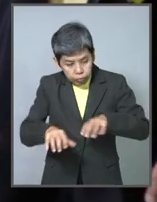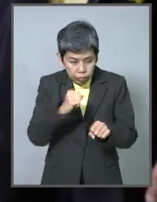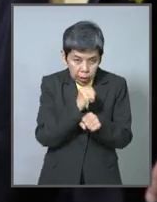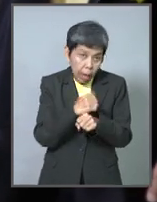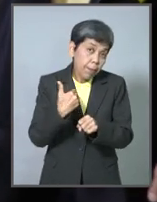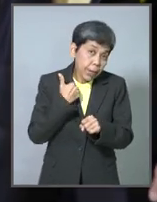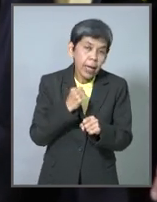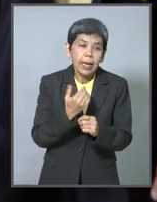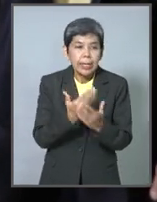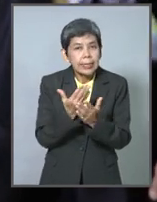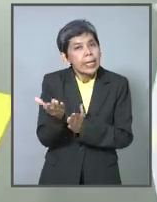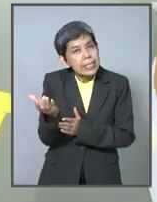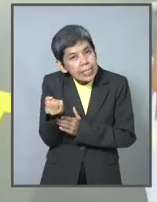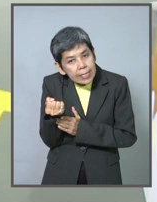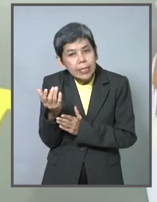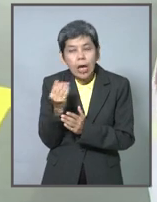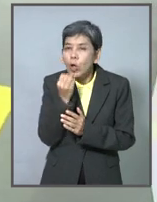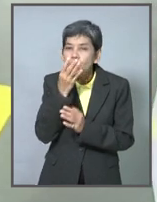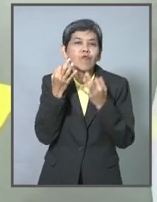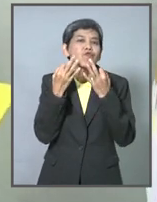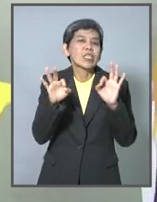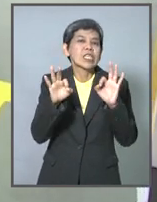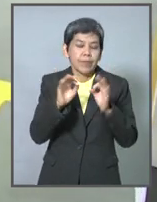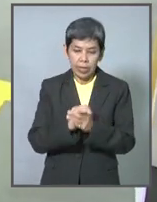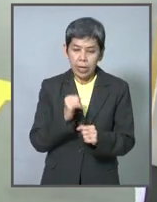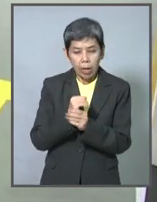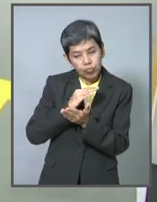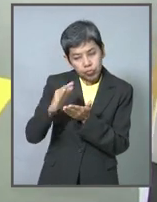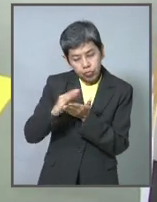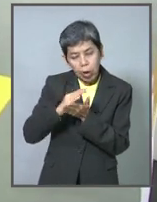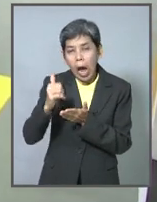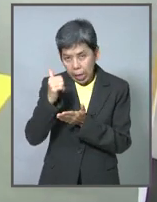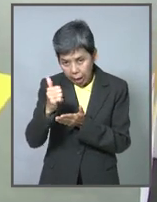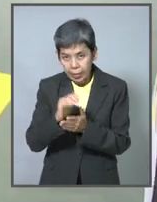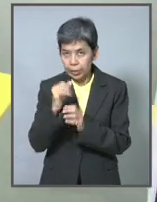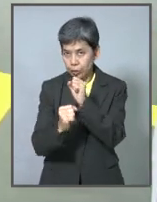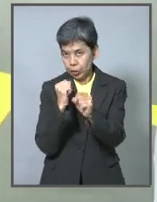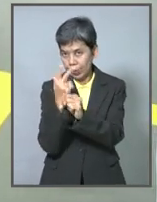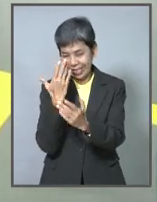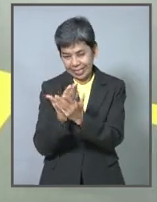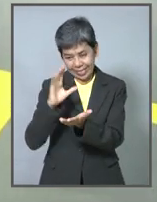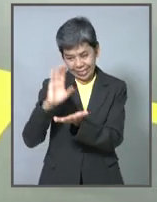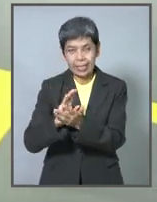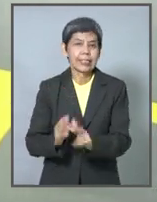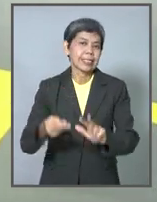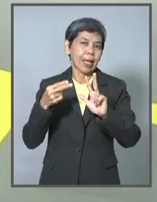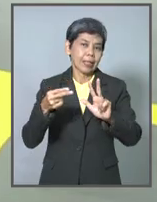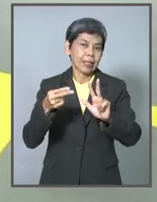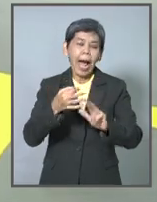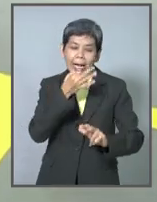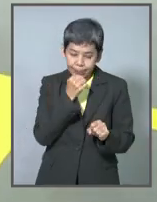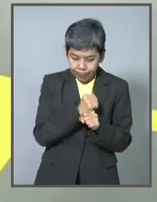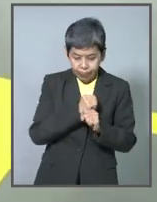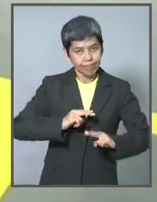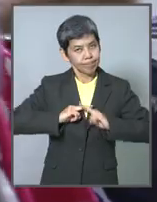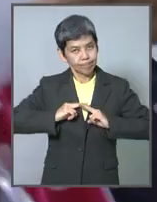ของให้ยืมก็คือไม่มีดอกเบี้ยส่งใช้นะคะ3ปีวงเงินไม่เกิน 30,000 บาทไปประกอบอาชีพอิส